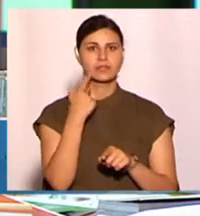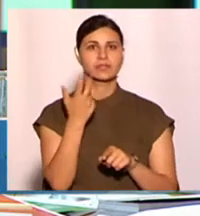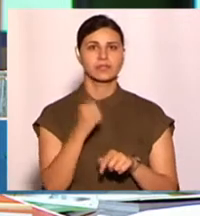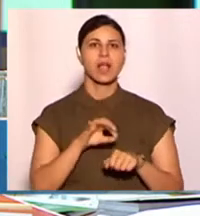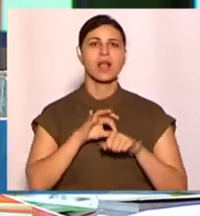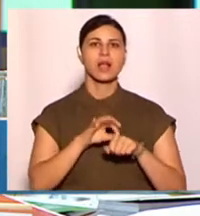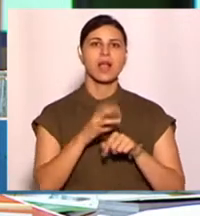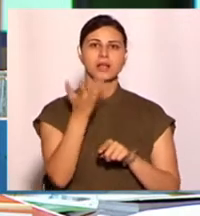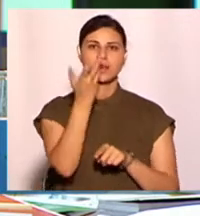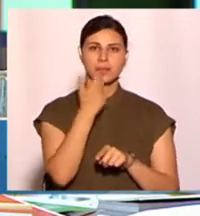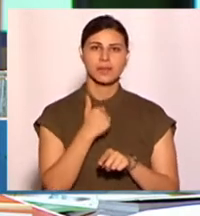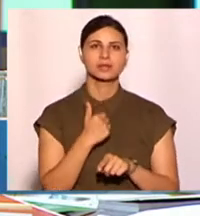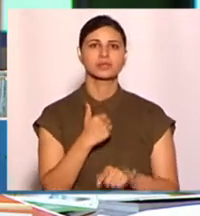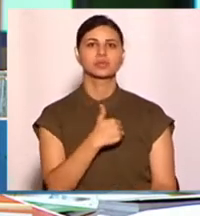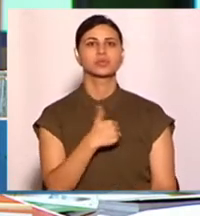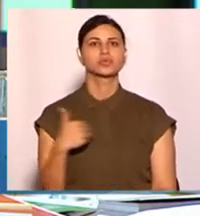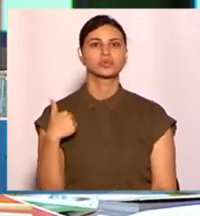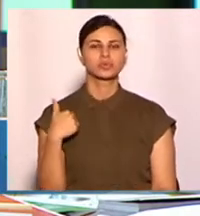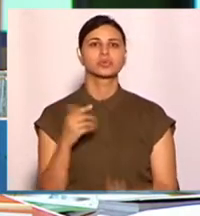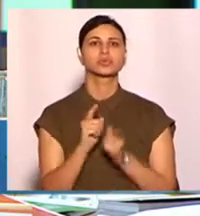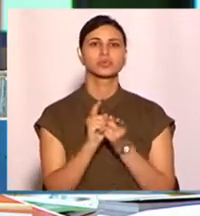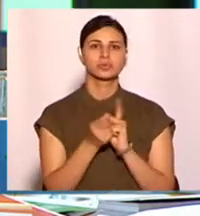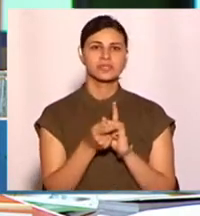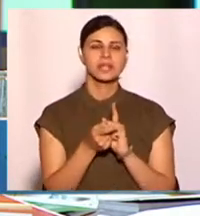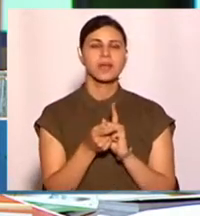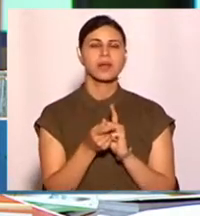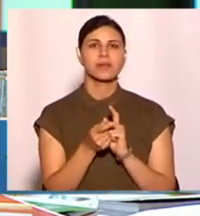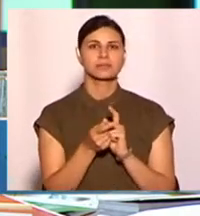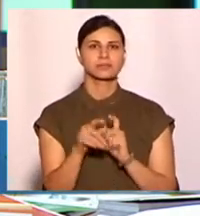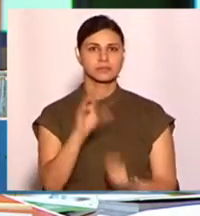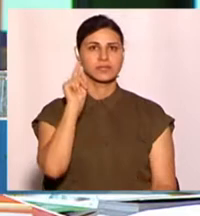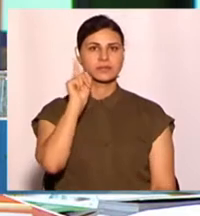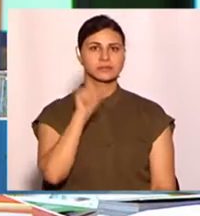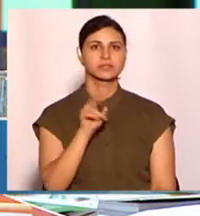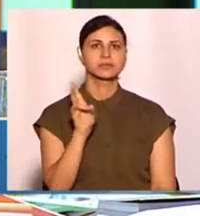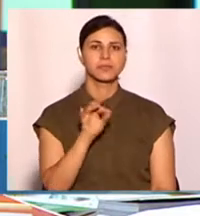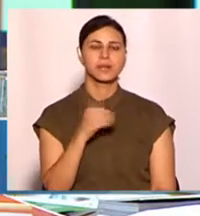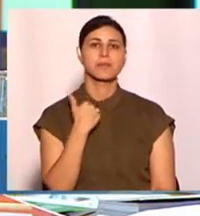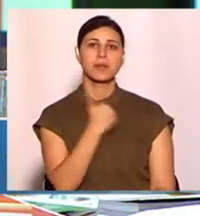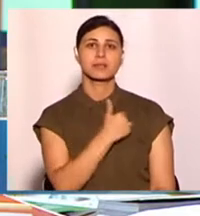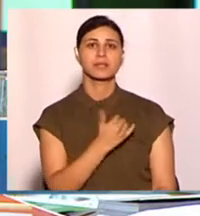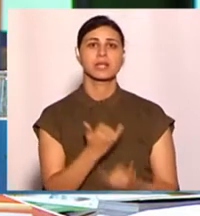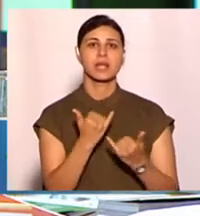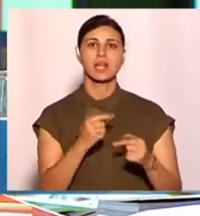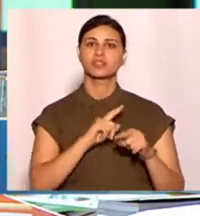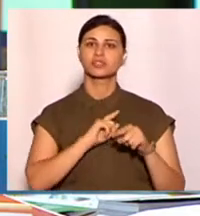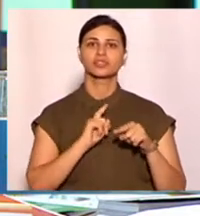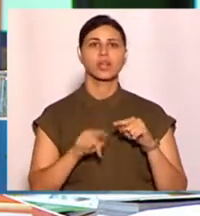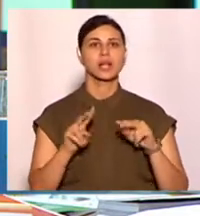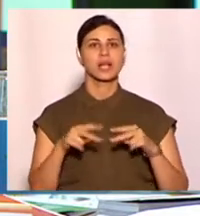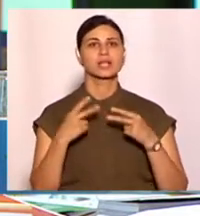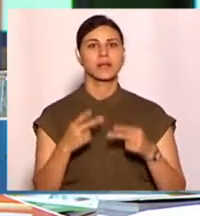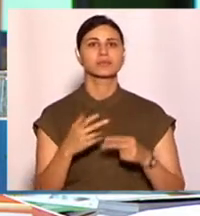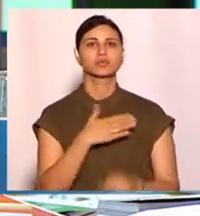კანის შეფერილობა, ძუძუს რილის ცვლილება, გასათვალისწინებელი და ასე შემდეგ, მაგრამ მე მინდა, რომ რაც შეიძლება სწრაფად გადავიდეთ